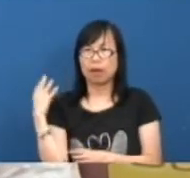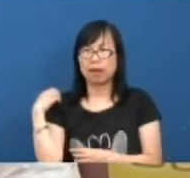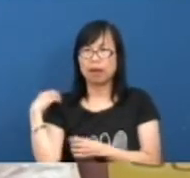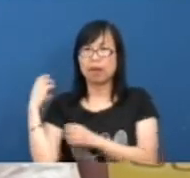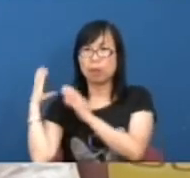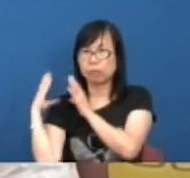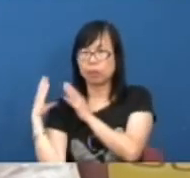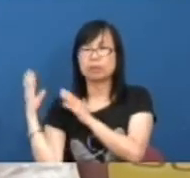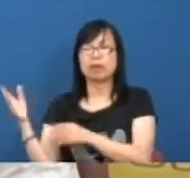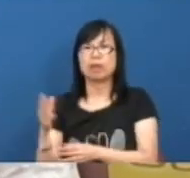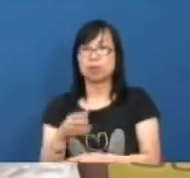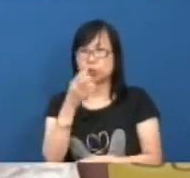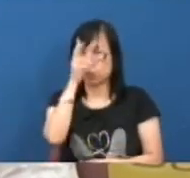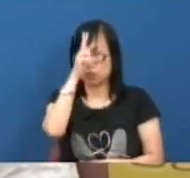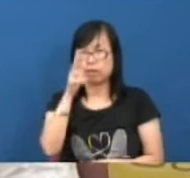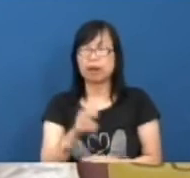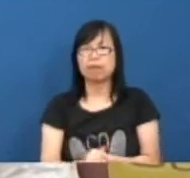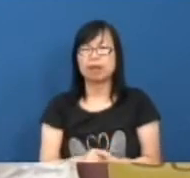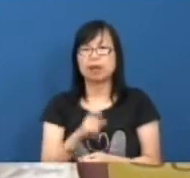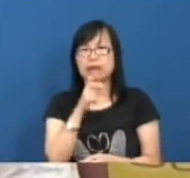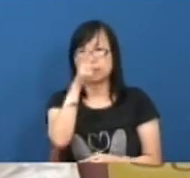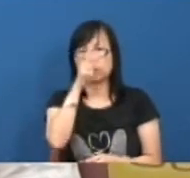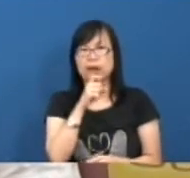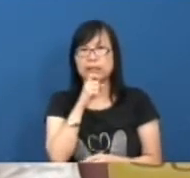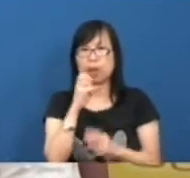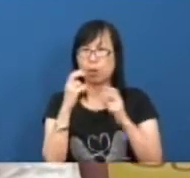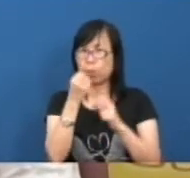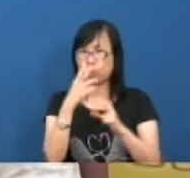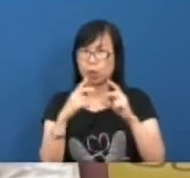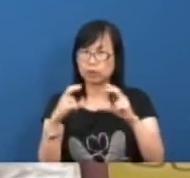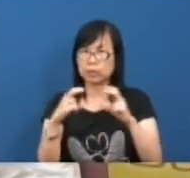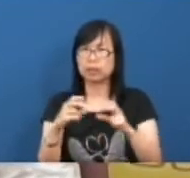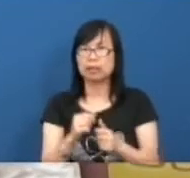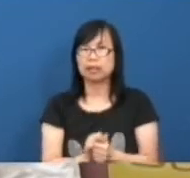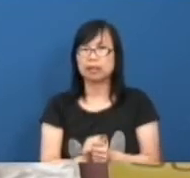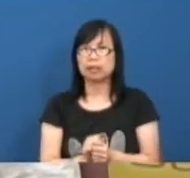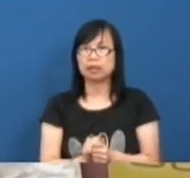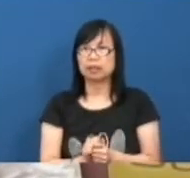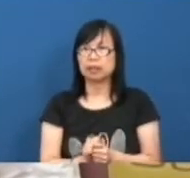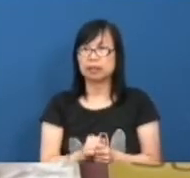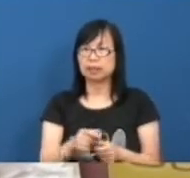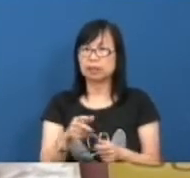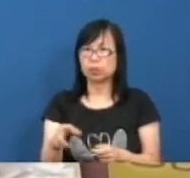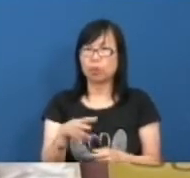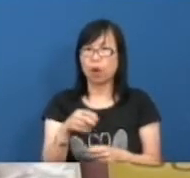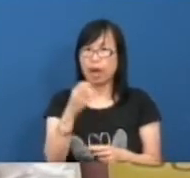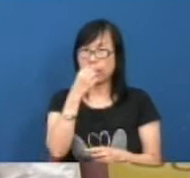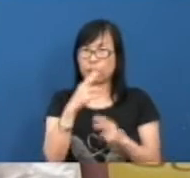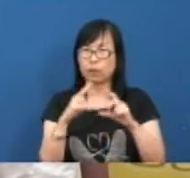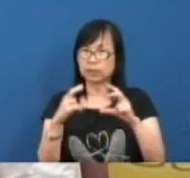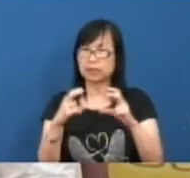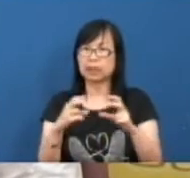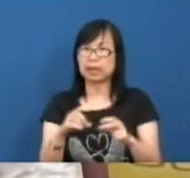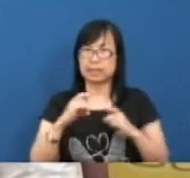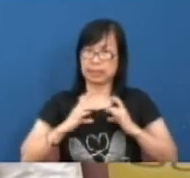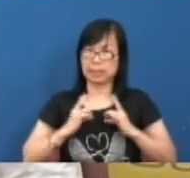都有港鐵，有港鐵嘅78%嘅股份啦。即係如果你話係港鐵係純粹一間私營嘅公司去咁樣做嘅話，